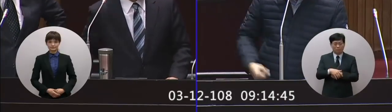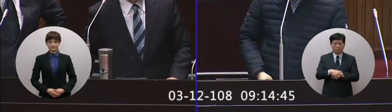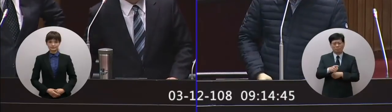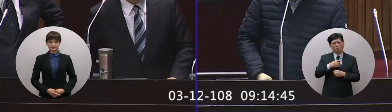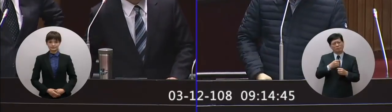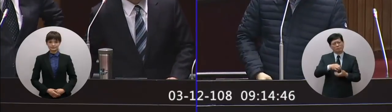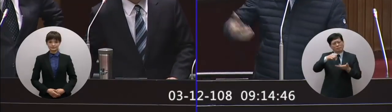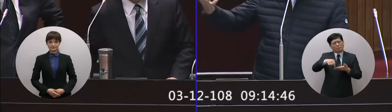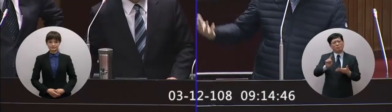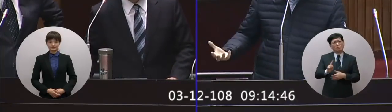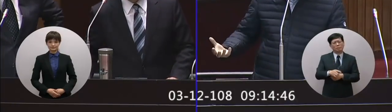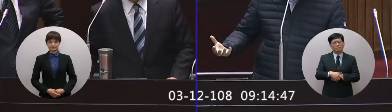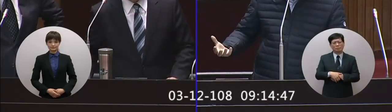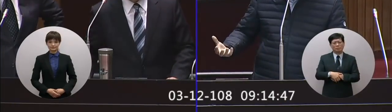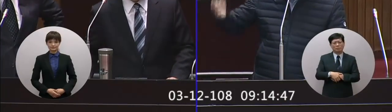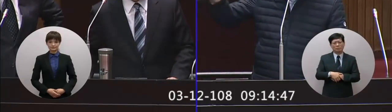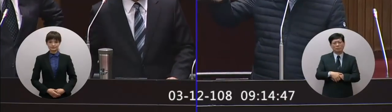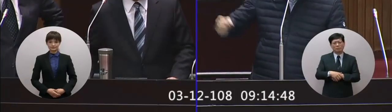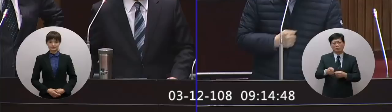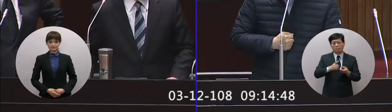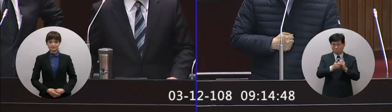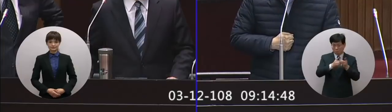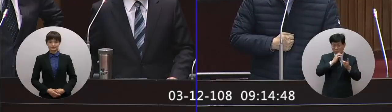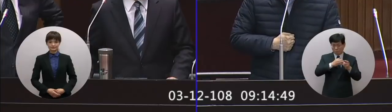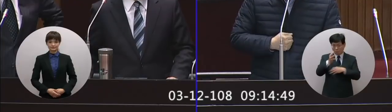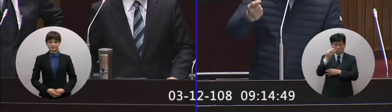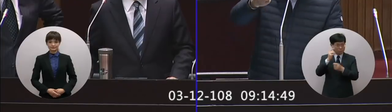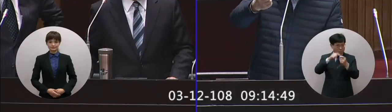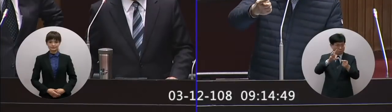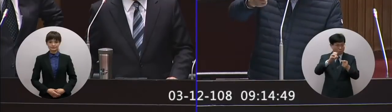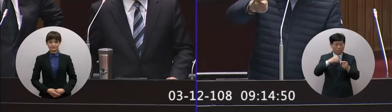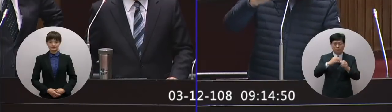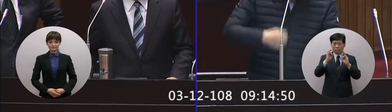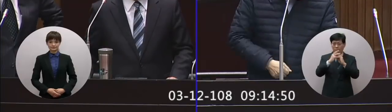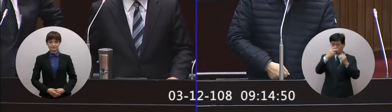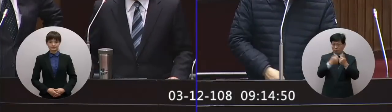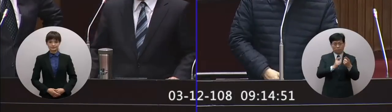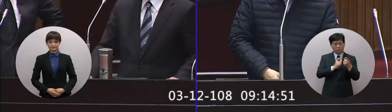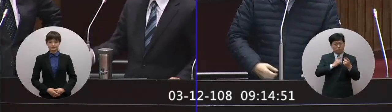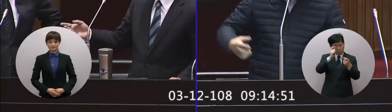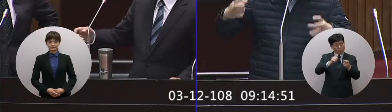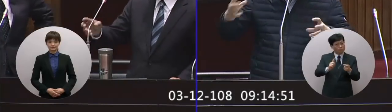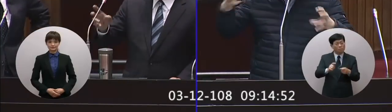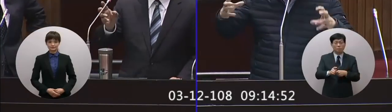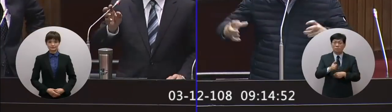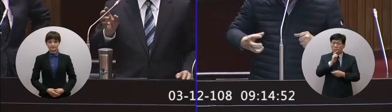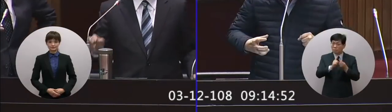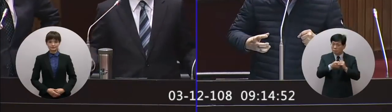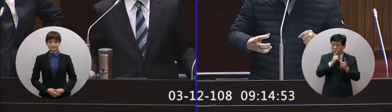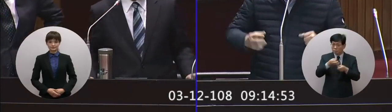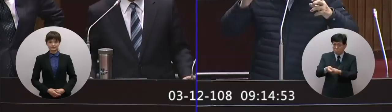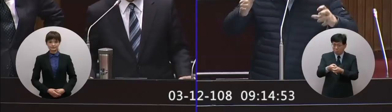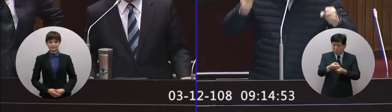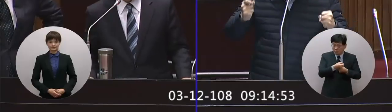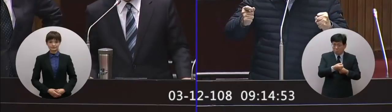你搞这干嘛？你搞这干嘛？你有什么特定政治目的？金管会、雇主会，你有什么政治目的？你现在拿去募款